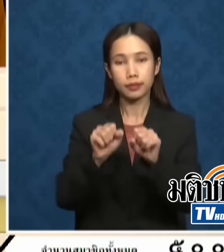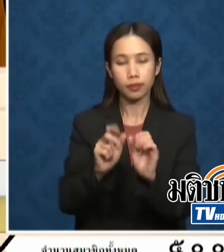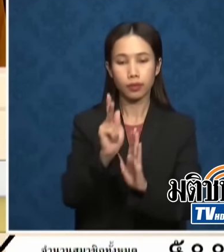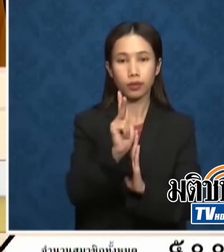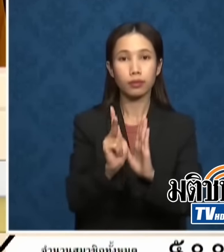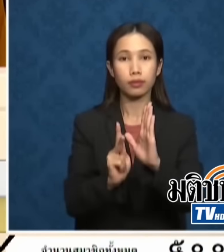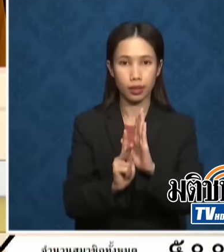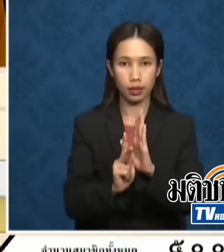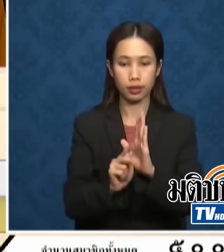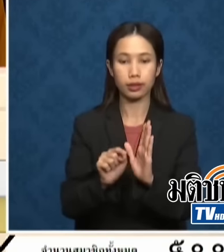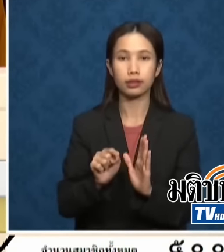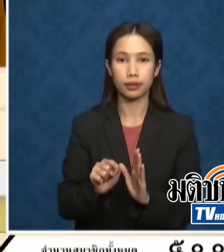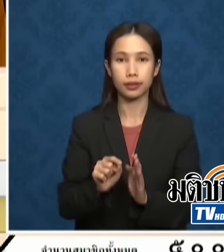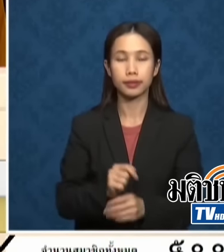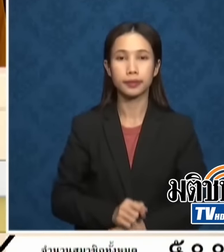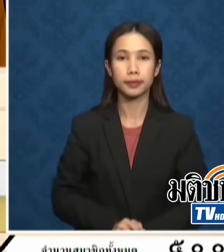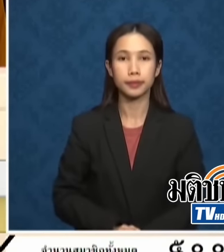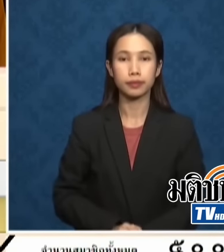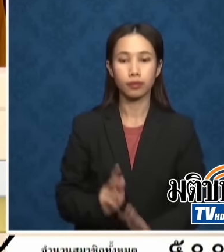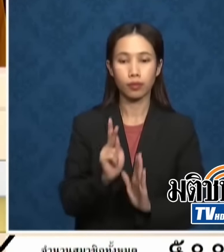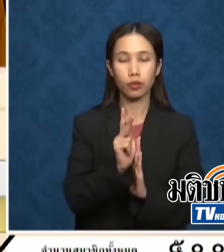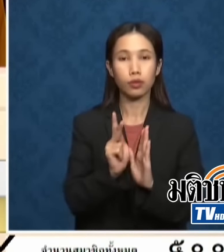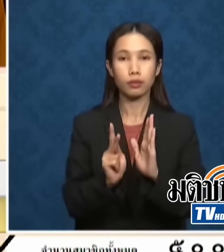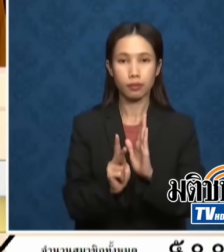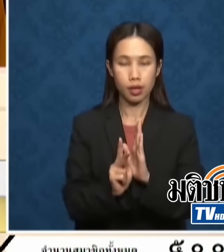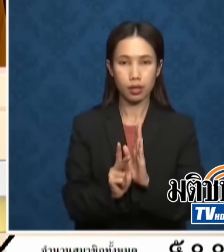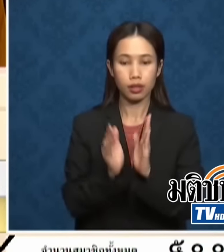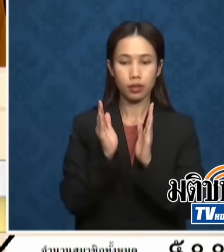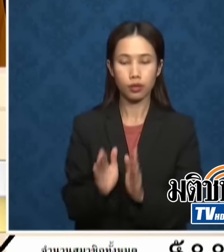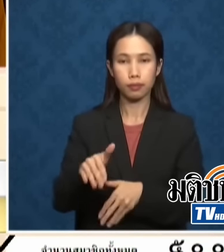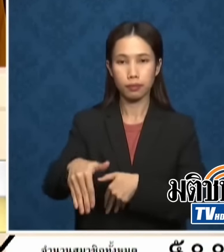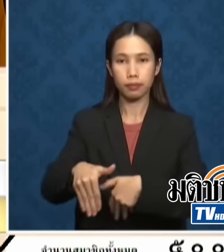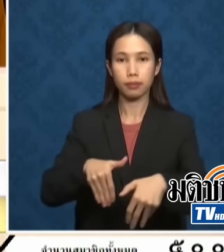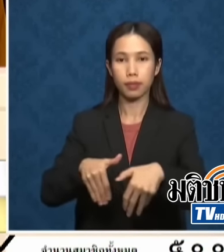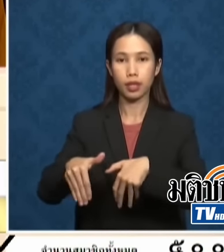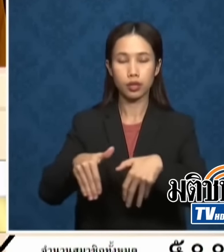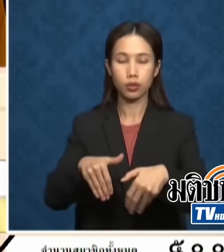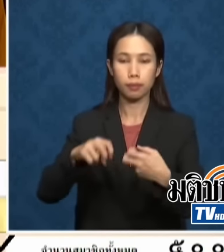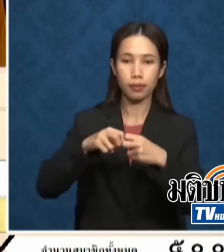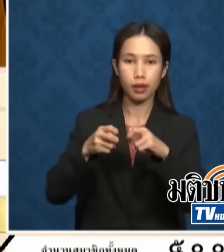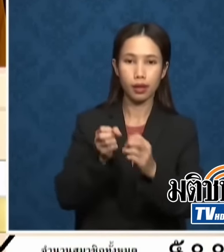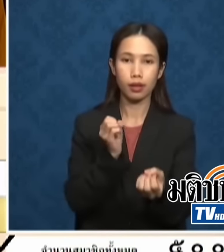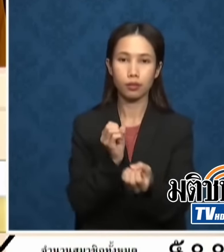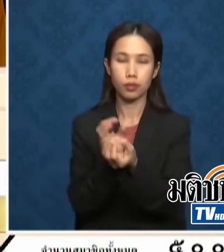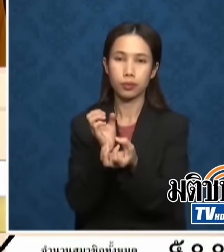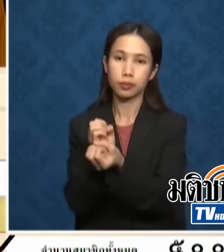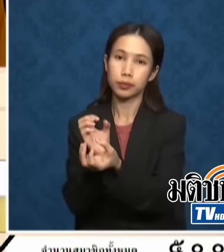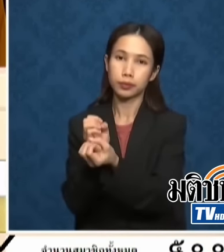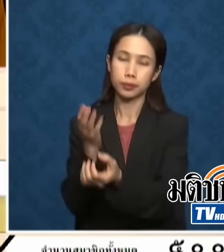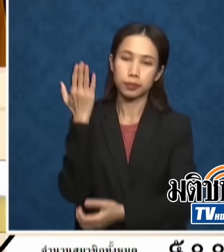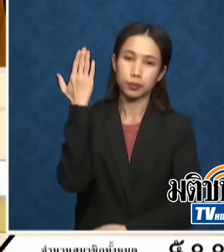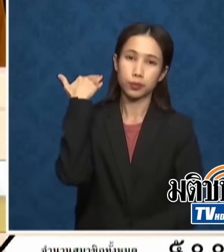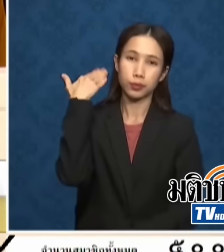ายนี้เป็นกฎหมายที่พี่น้องประชาชนได้รับความทุกข์ระทมมาช่วงระยะเวลาที่ผ่านม